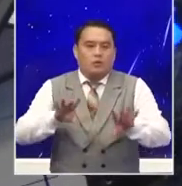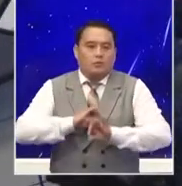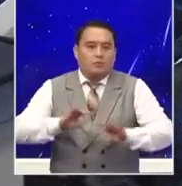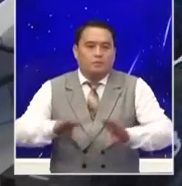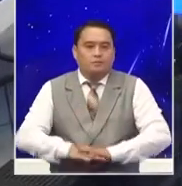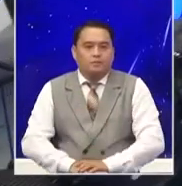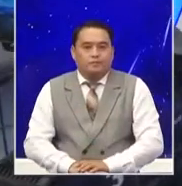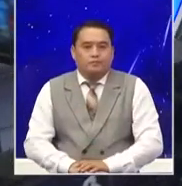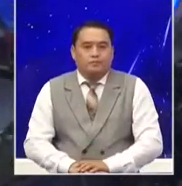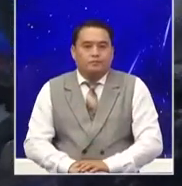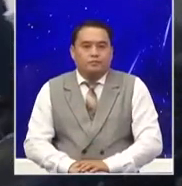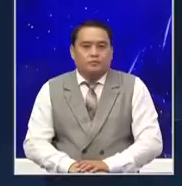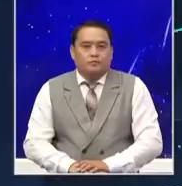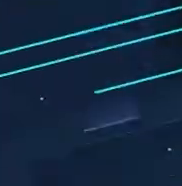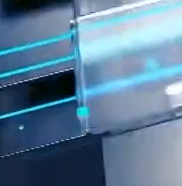коротко о самом главном.